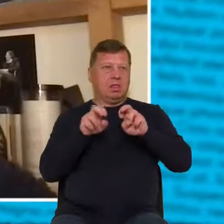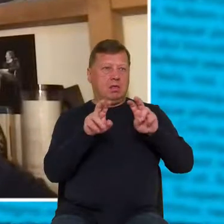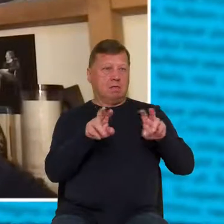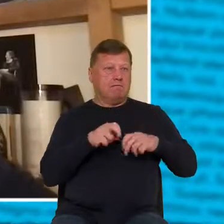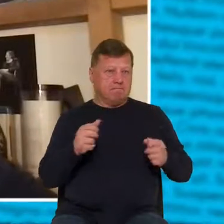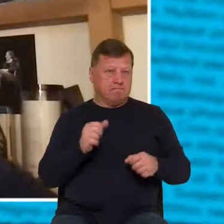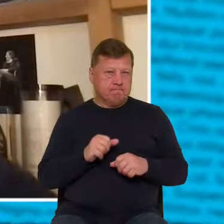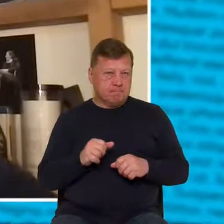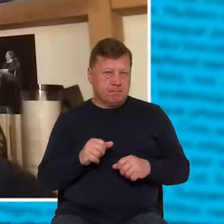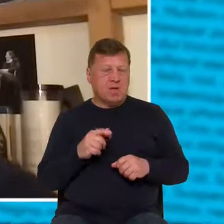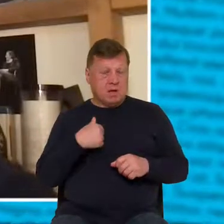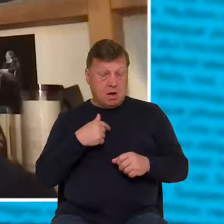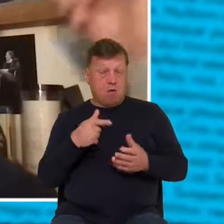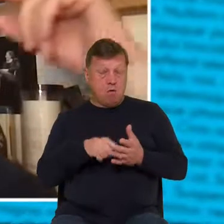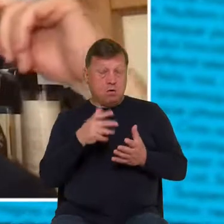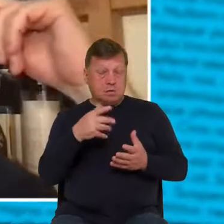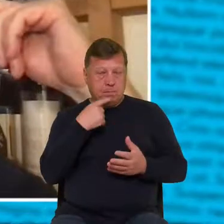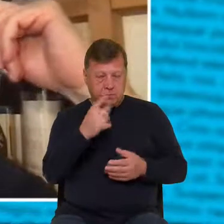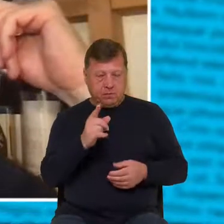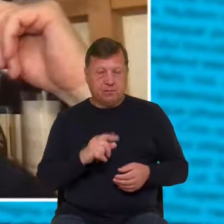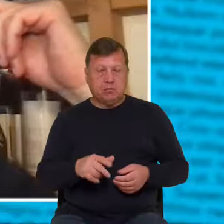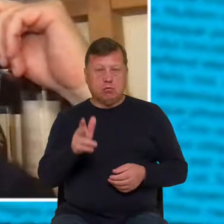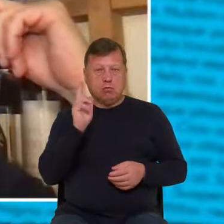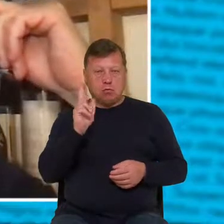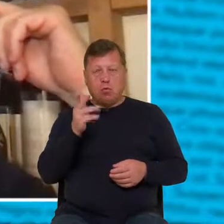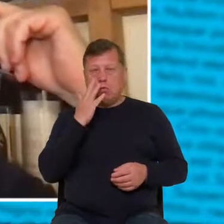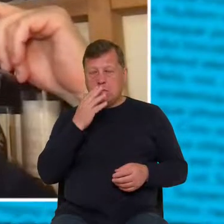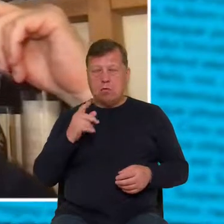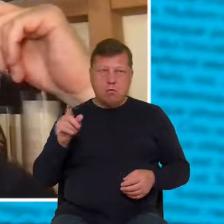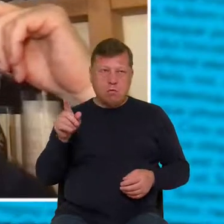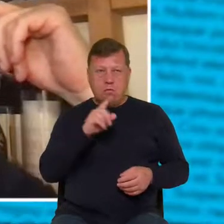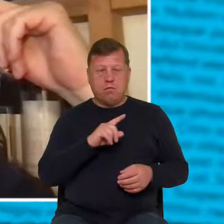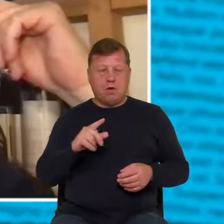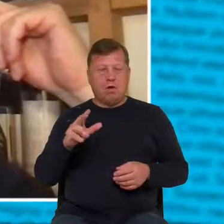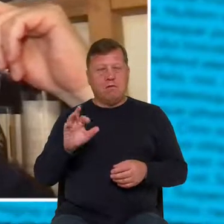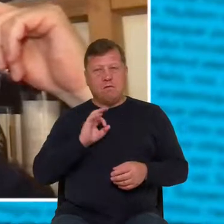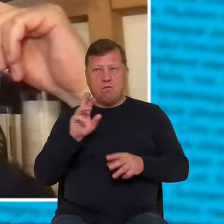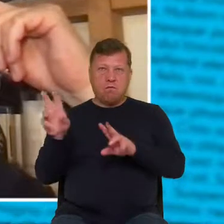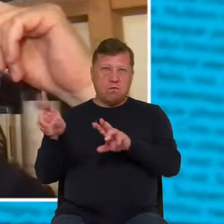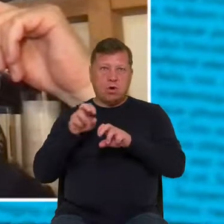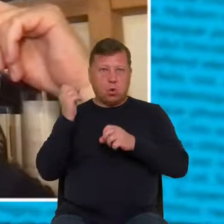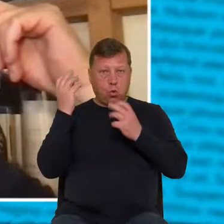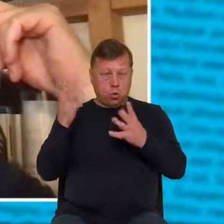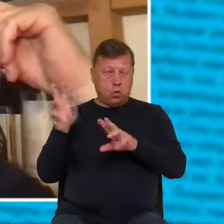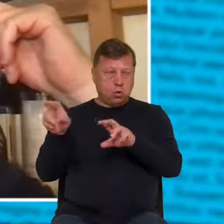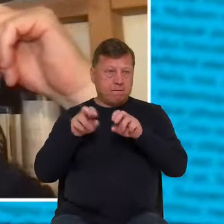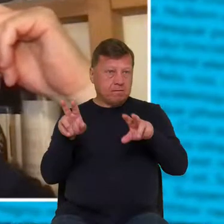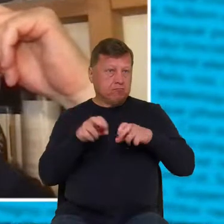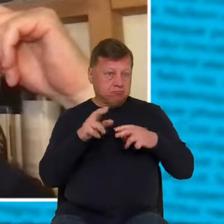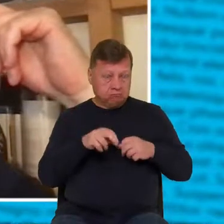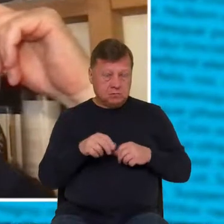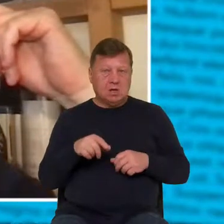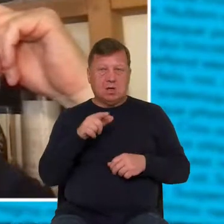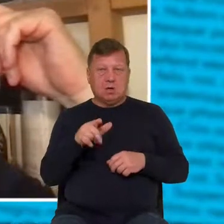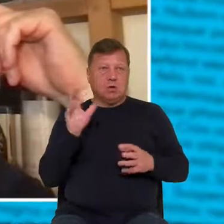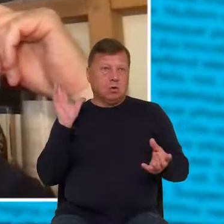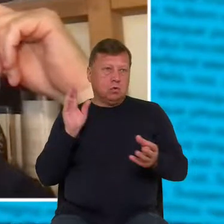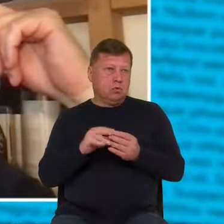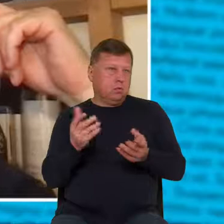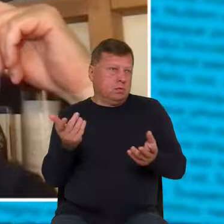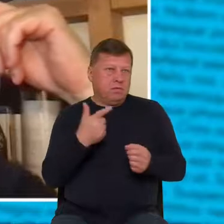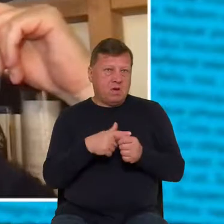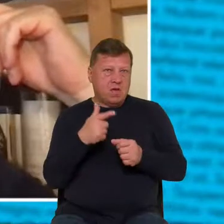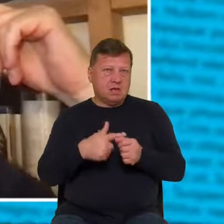tym powiedzieć. Wszyscy ci, którzy mówią o przywłaszczaniu, zawłaszczaniu kultury i mówią tak od 20